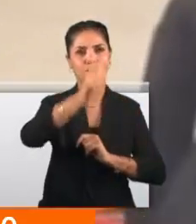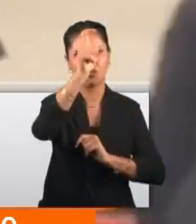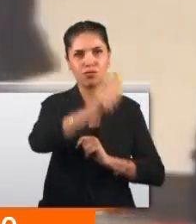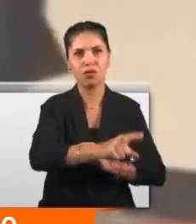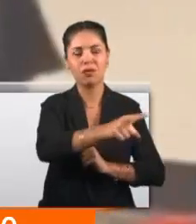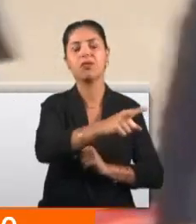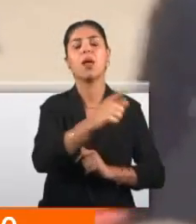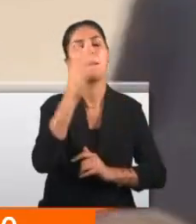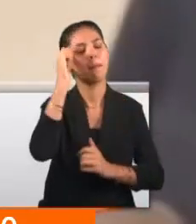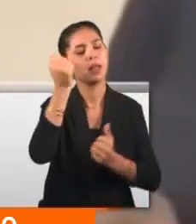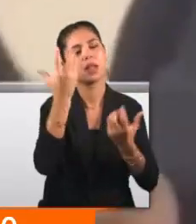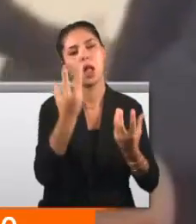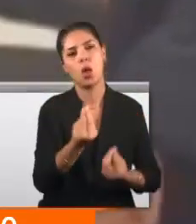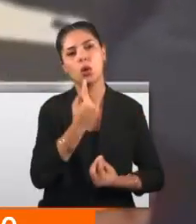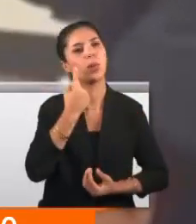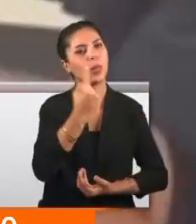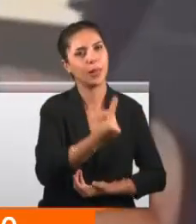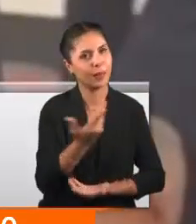bulundu.